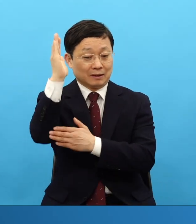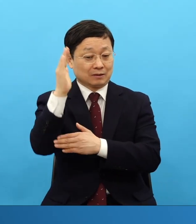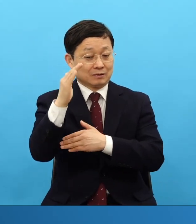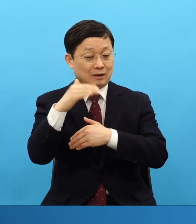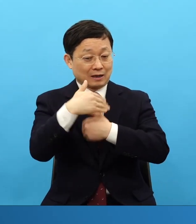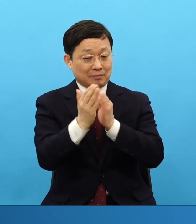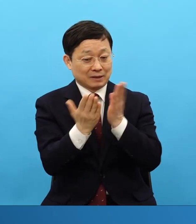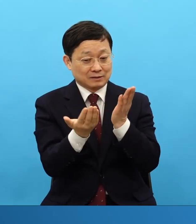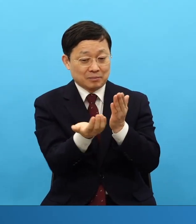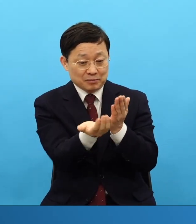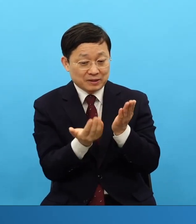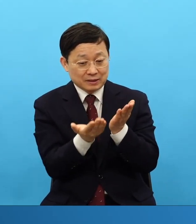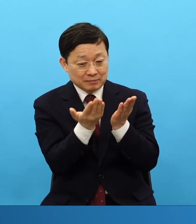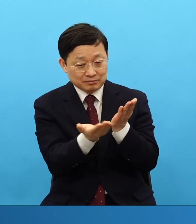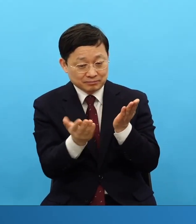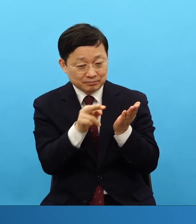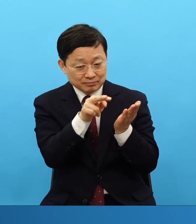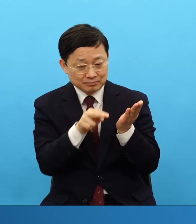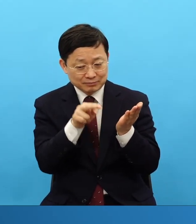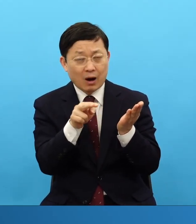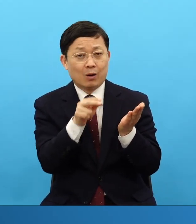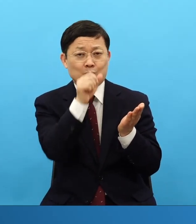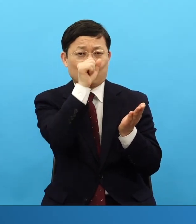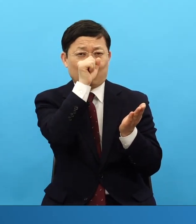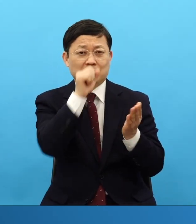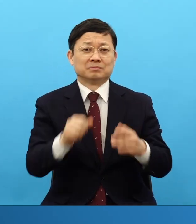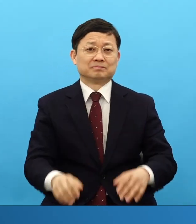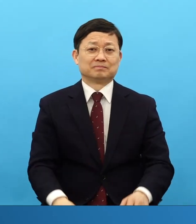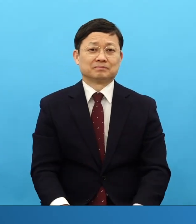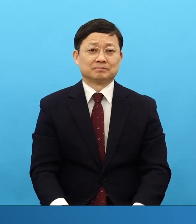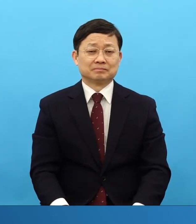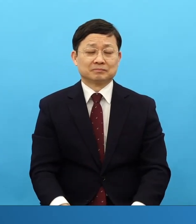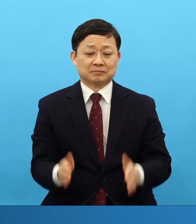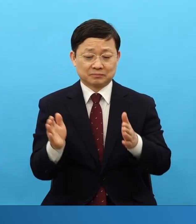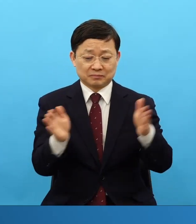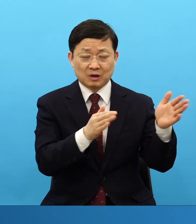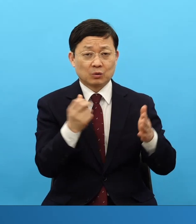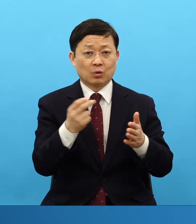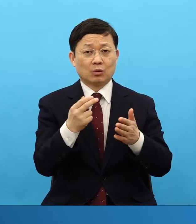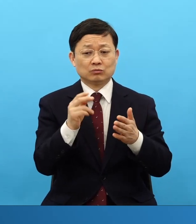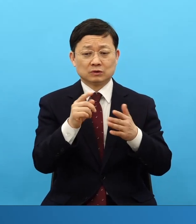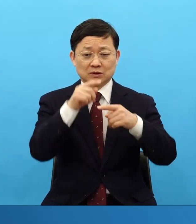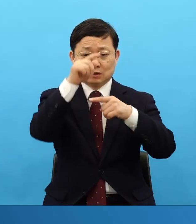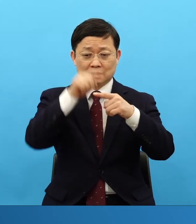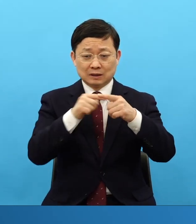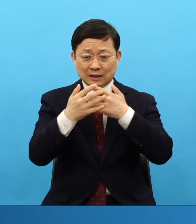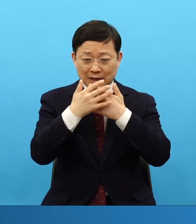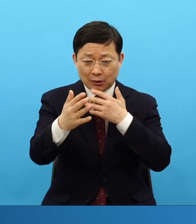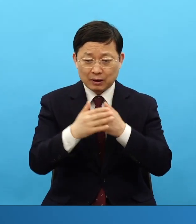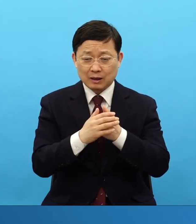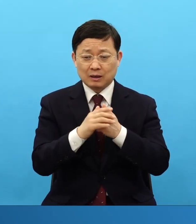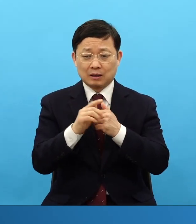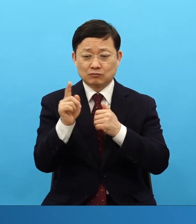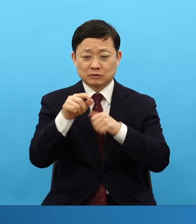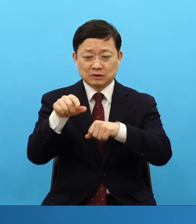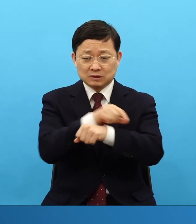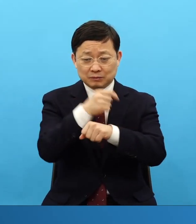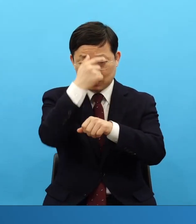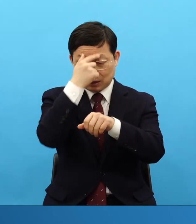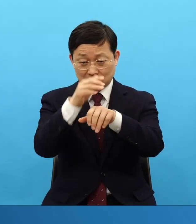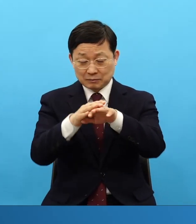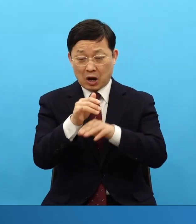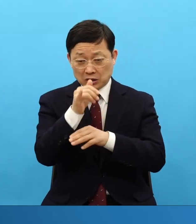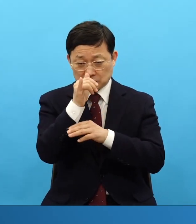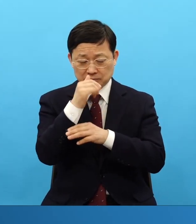또 이제 집회가 있다 이렇게 할 때는 내가 이번 집회에는 어떤 응답을 받겠다. And when there's a conference, 이런 계획이 있어야 돼요. you must have